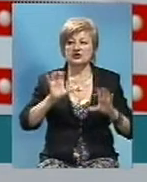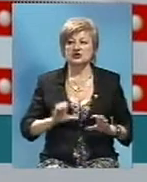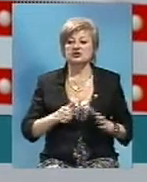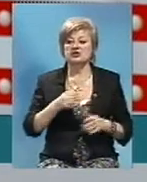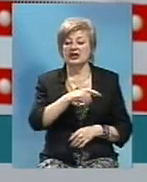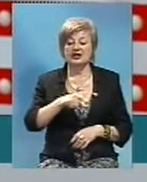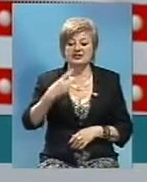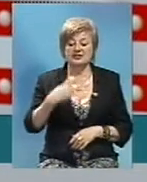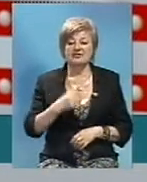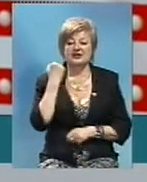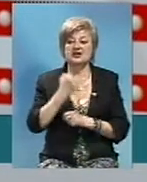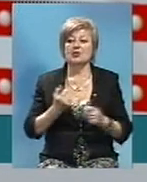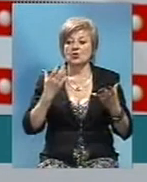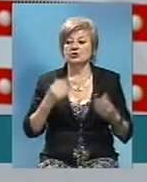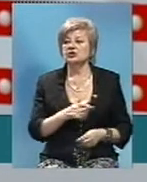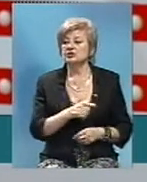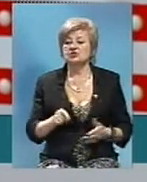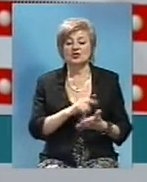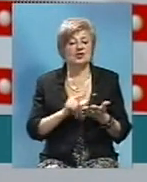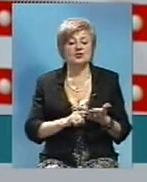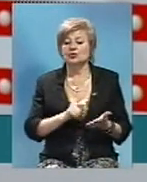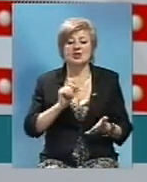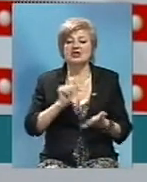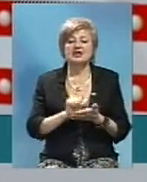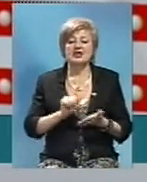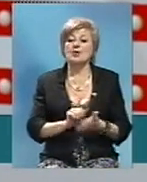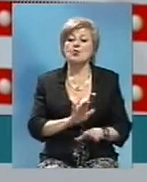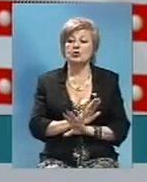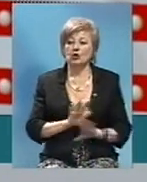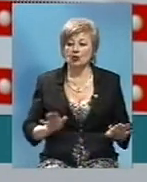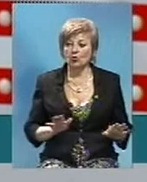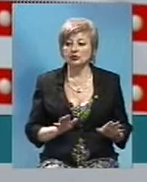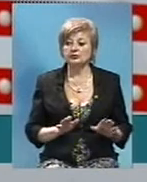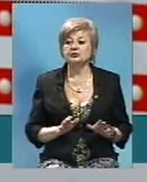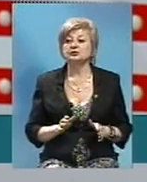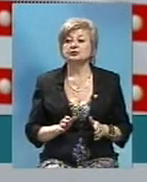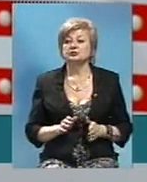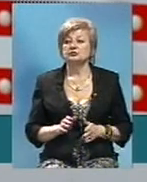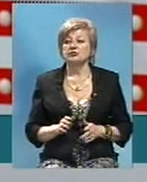робочих днів, як і дуже багато рішень Запорізької міської ради не публікуються вчасно. Для того, щоб, мабуть,